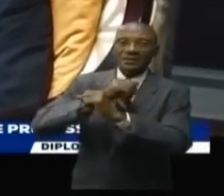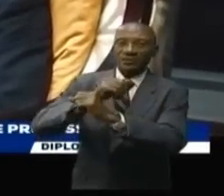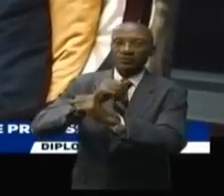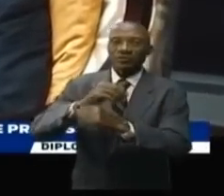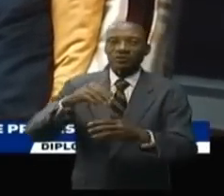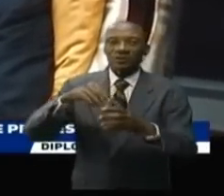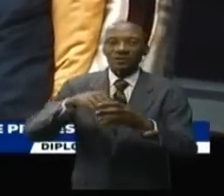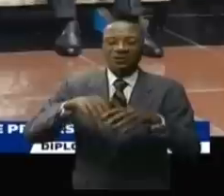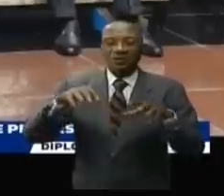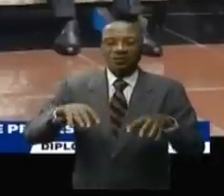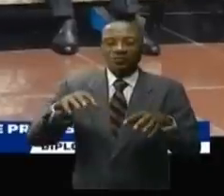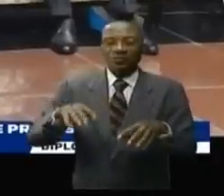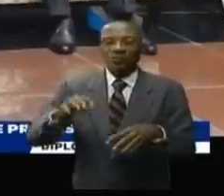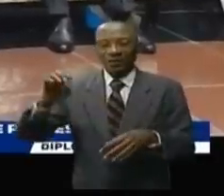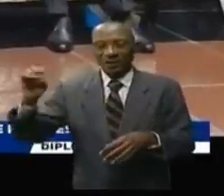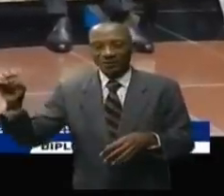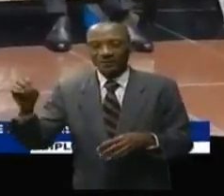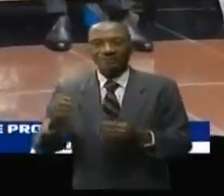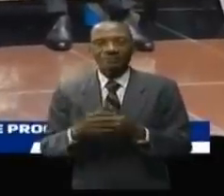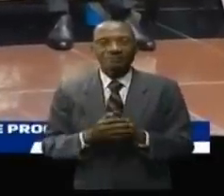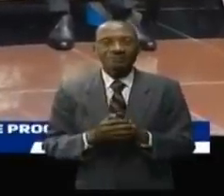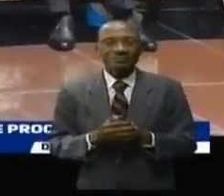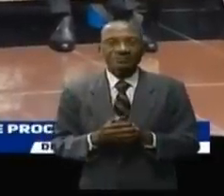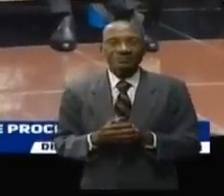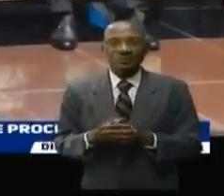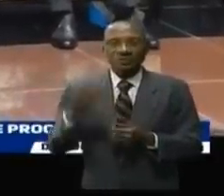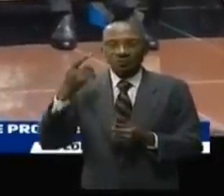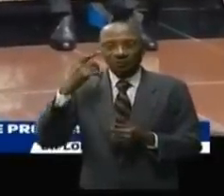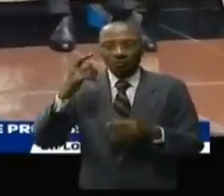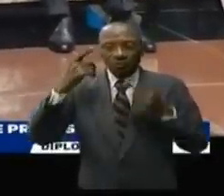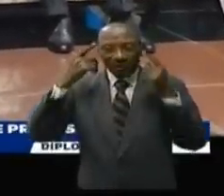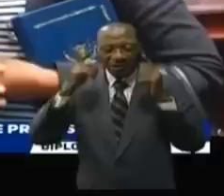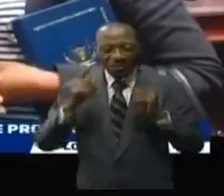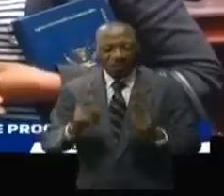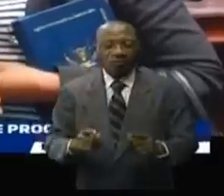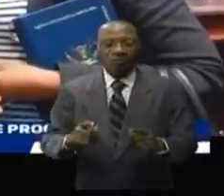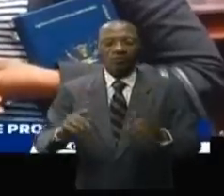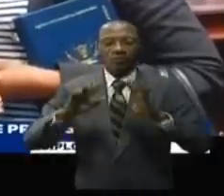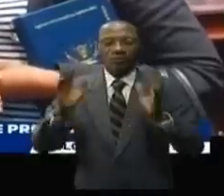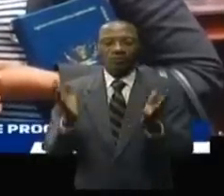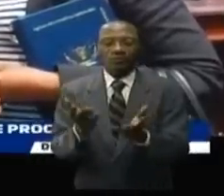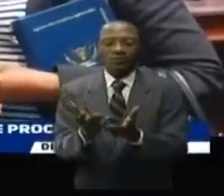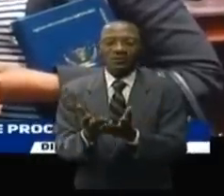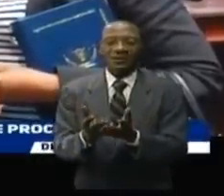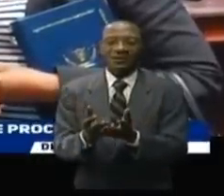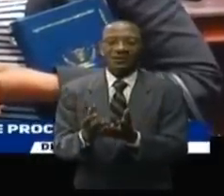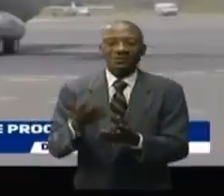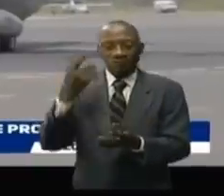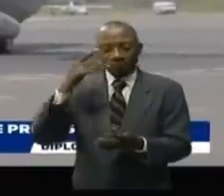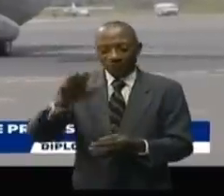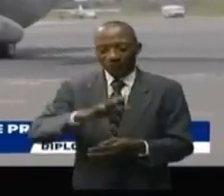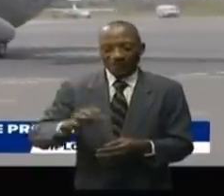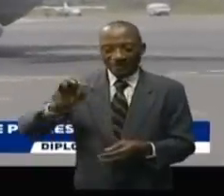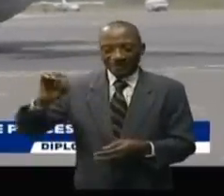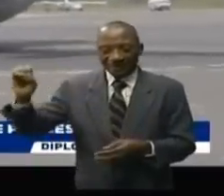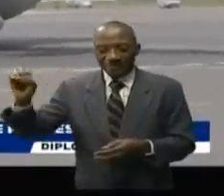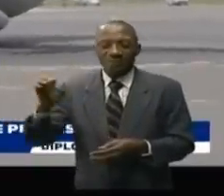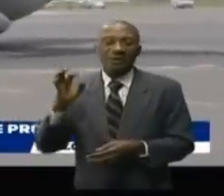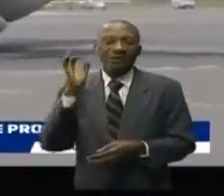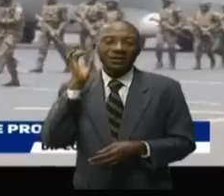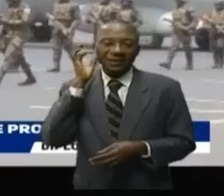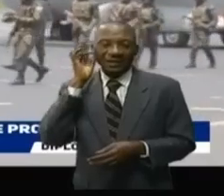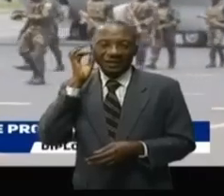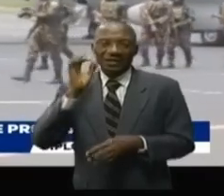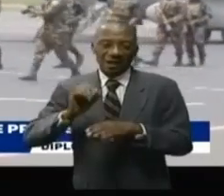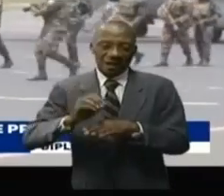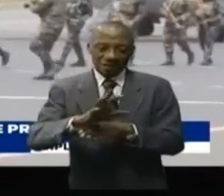la RDC. Dans le cadre de la force régionale de la communauté de l'Afrique de l'Est, le Kenya a envoyé ses troupes